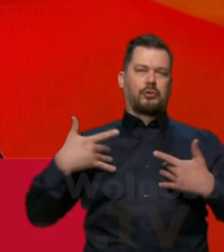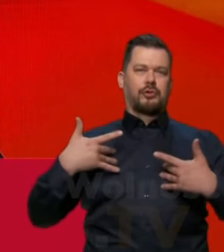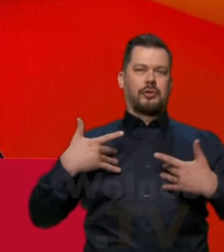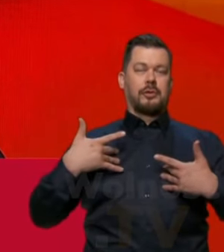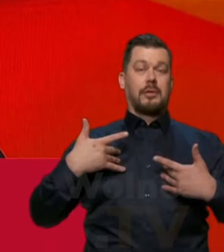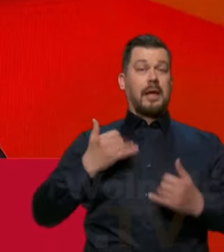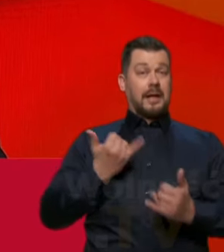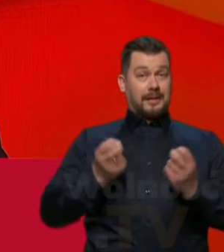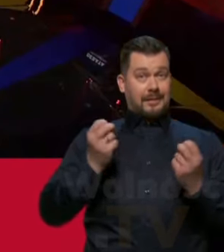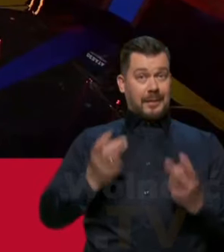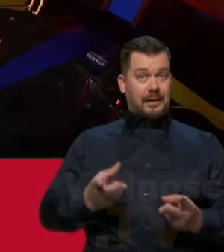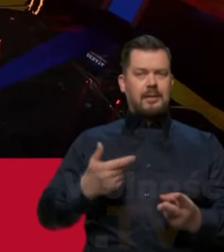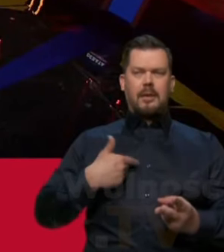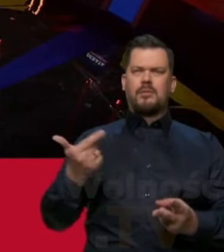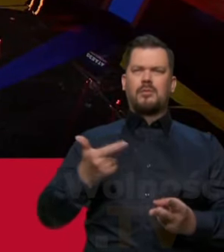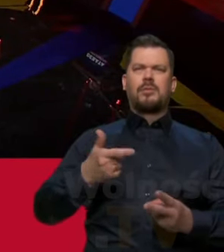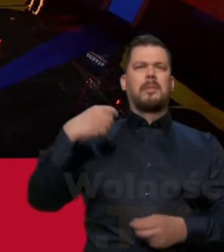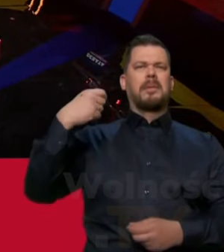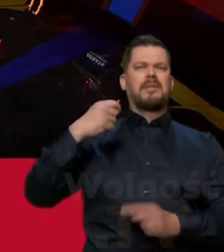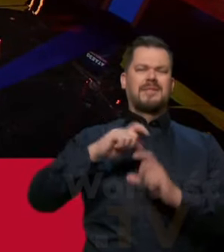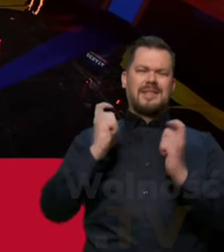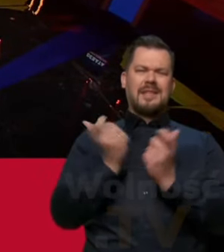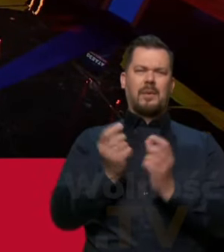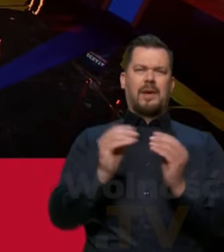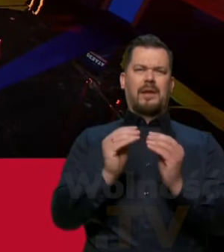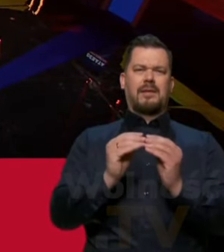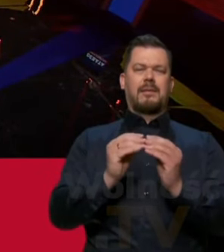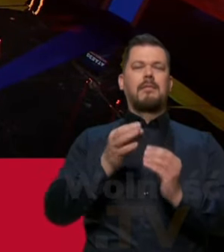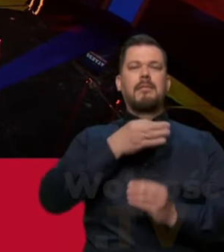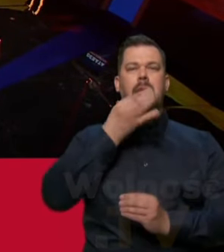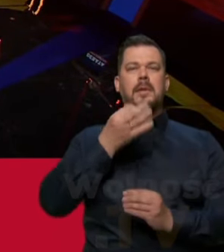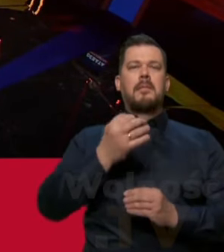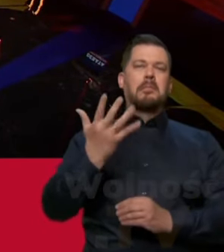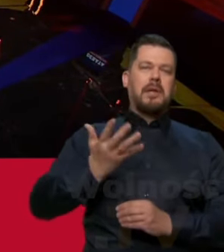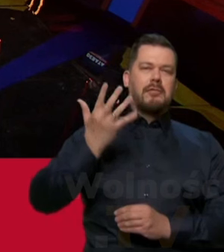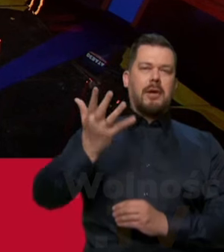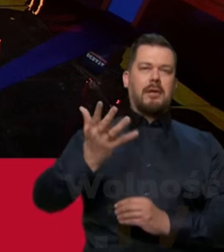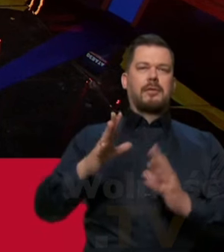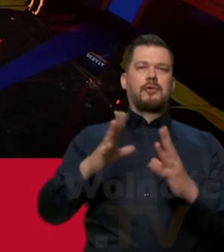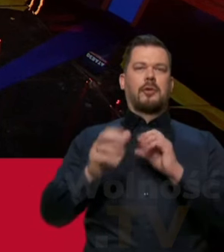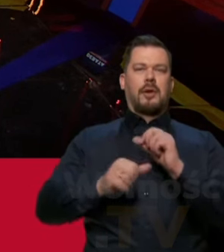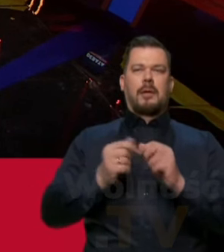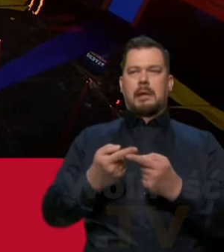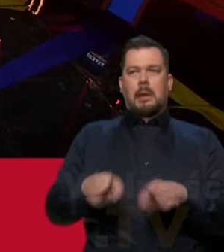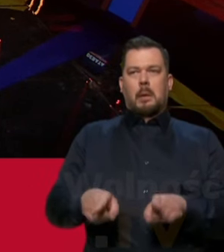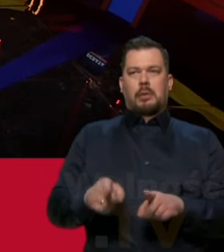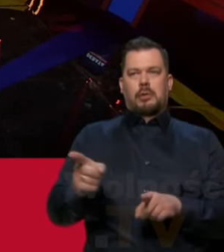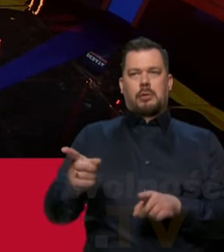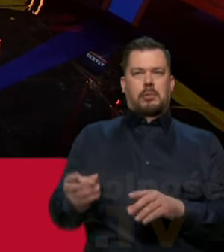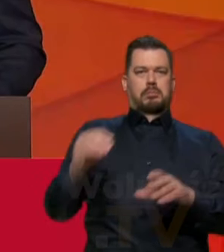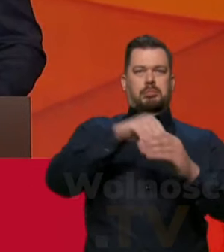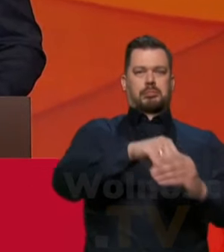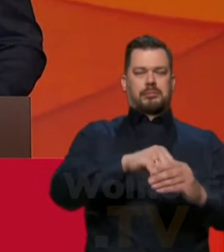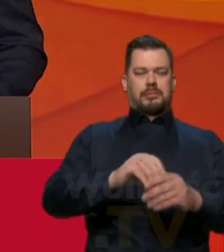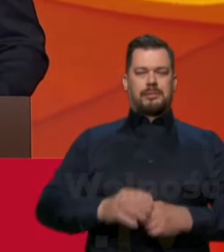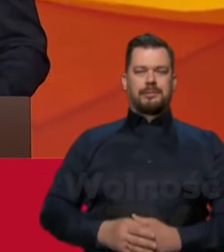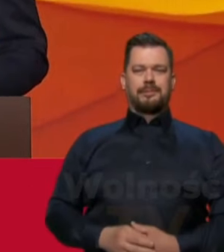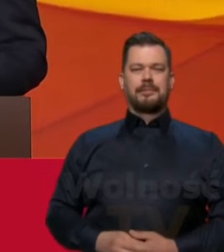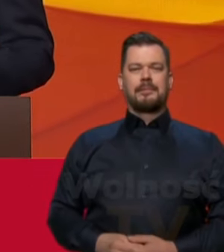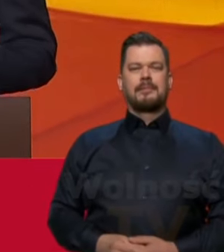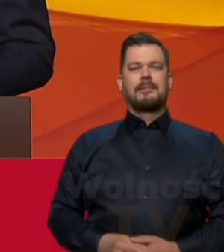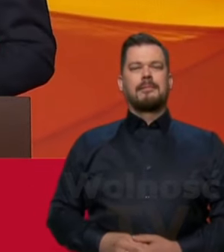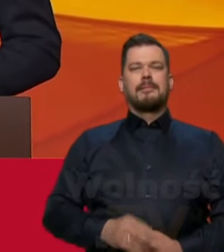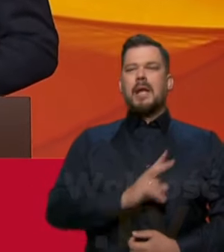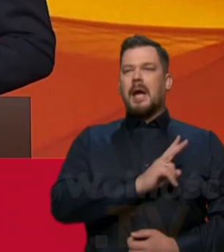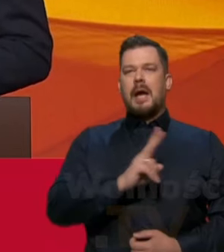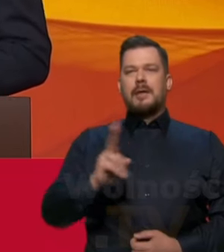tak się wydarzyło, musimy mieć prezydenta na pełen etat i na 5, a najlepiej 10 lat, a nie na chwilę, który zaraz zostanie eurokomisarzem. Tak swój